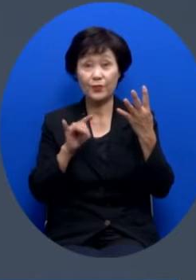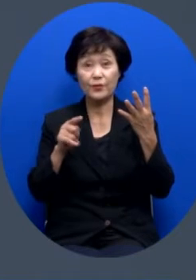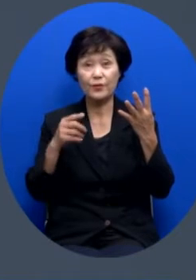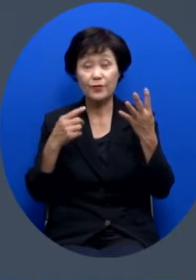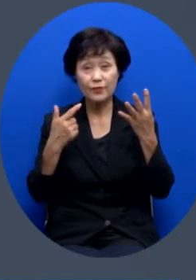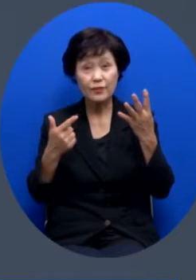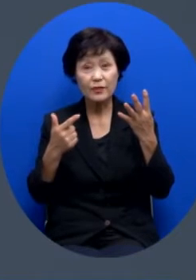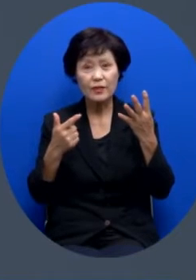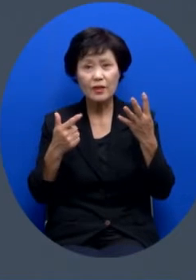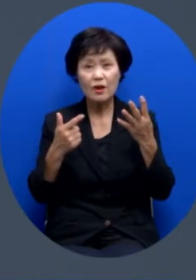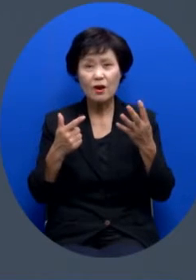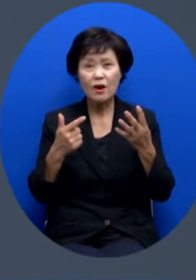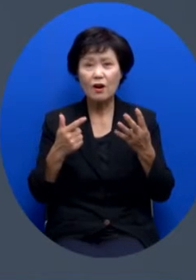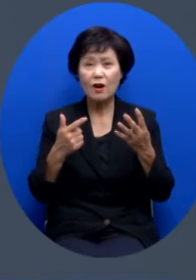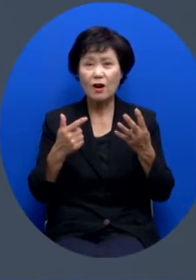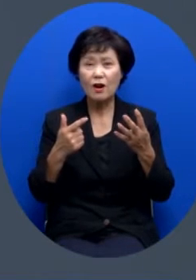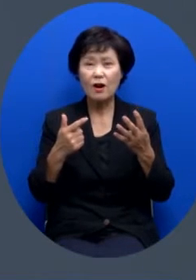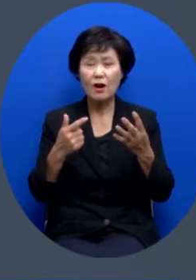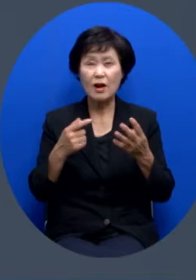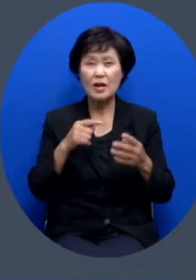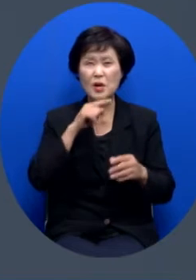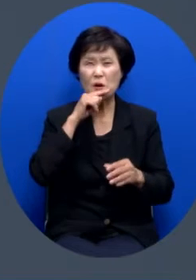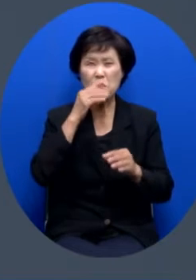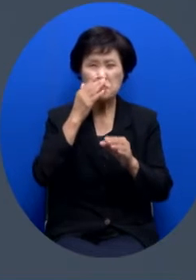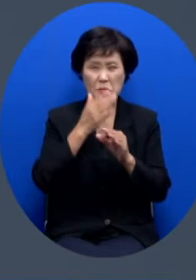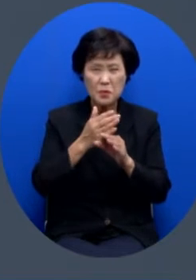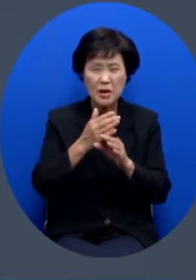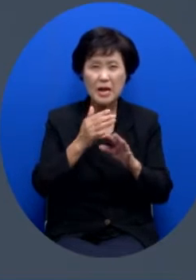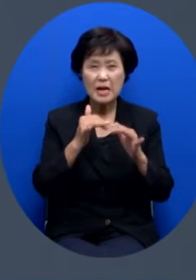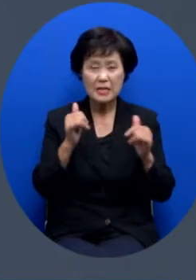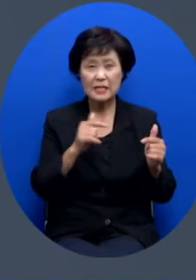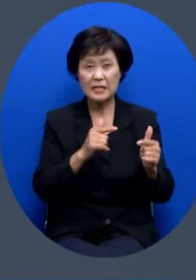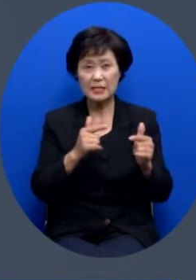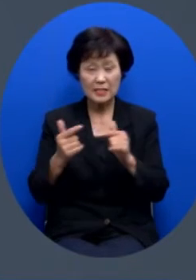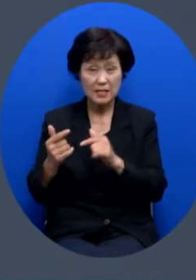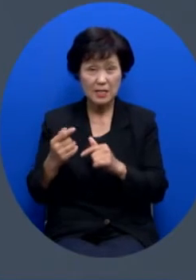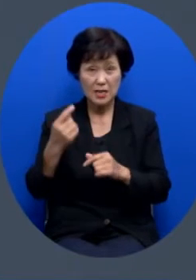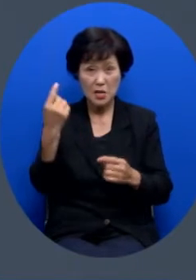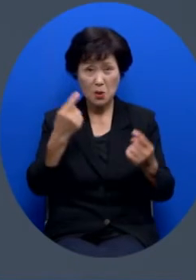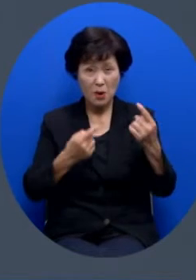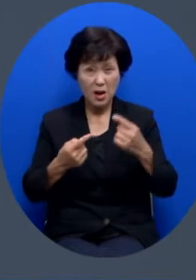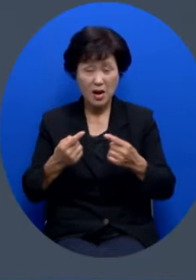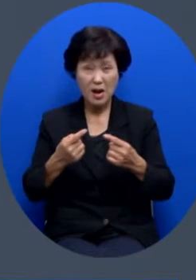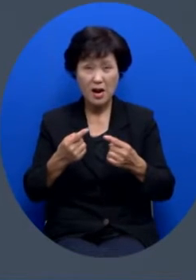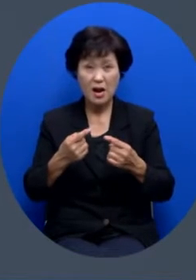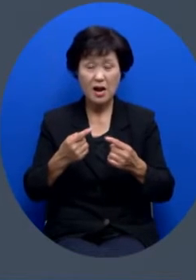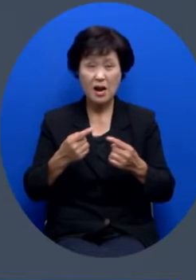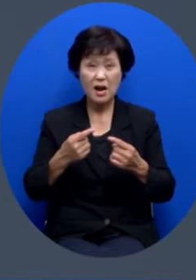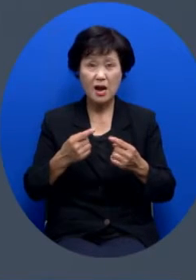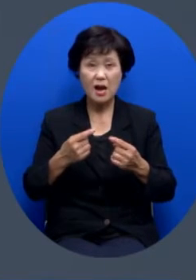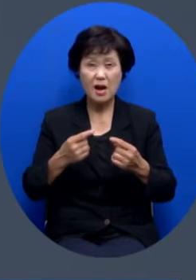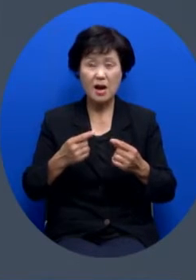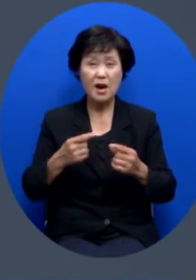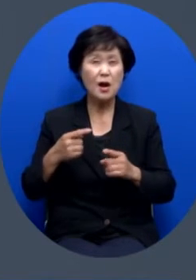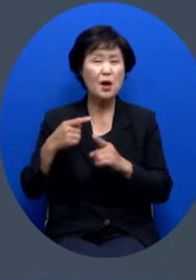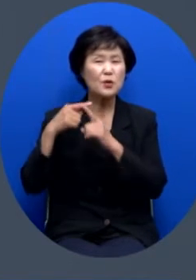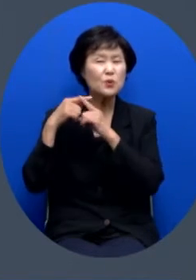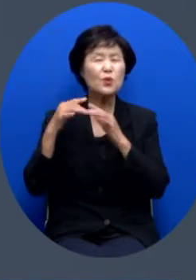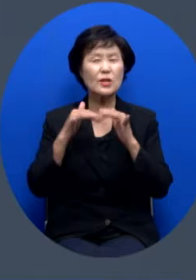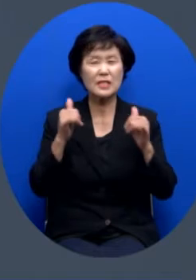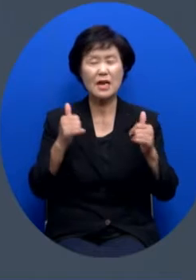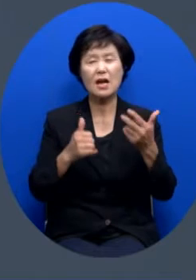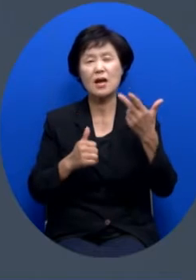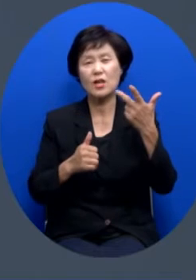에 그 월 년 내 차례 이 빨치산 드림 이렇게 7월 해서 예 순교자 6명이 나왔습니다